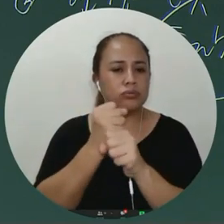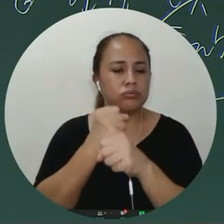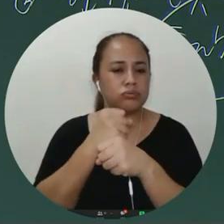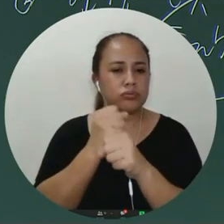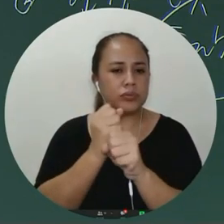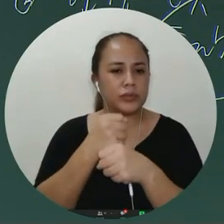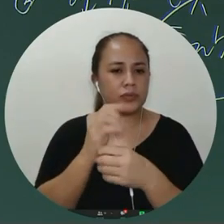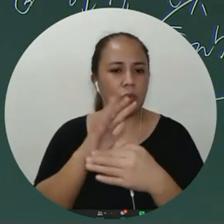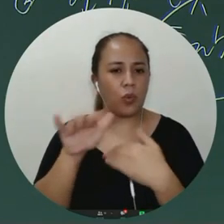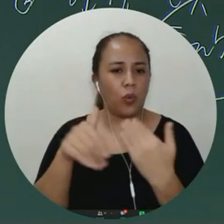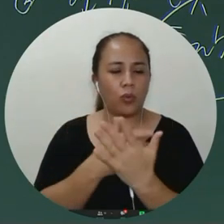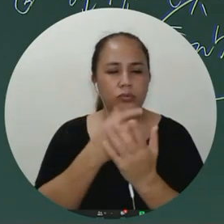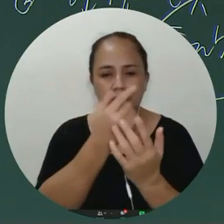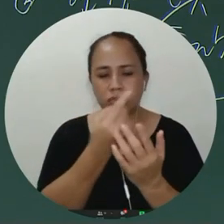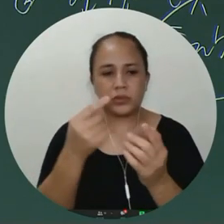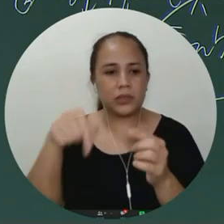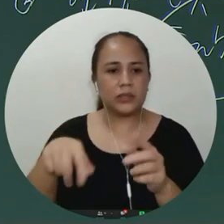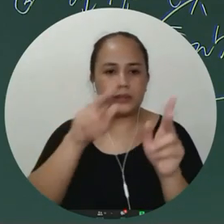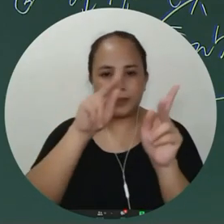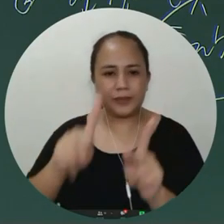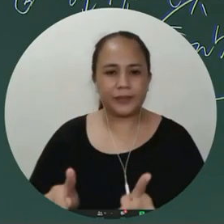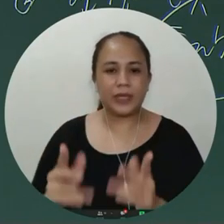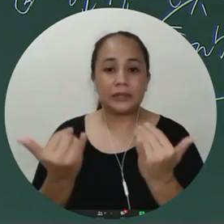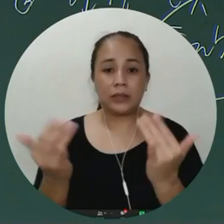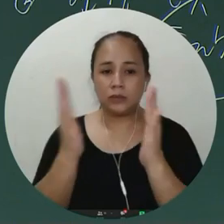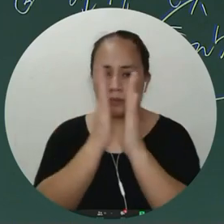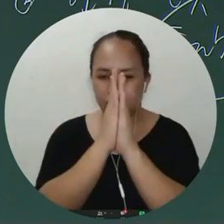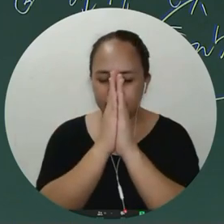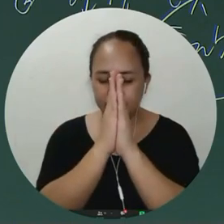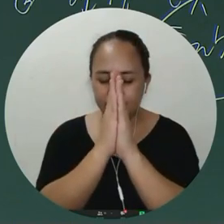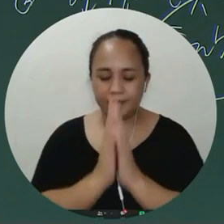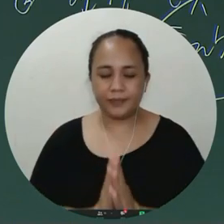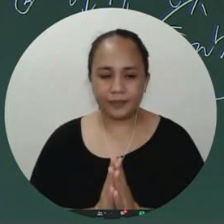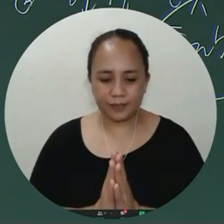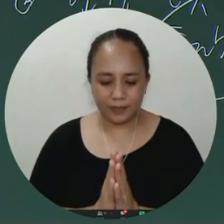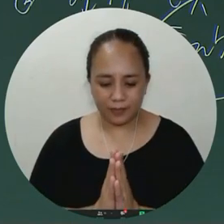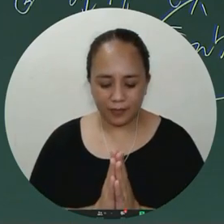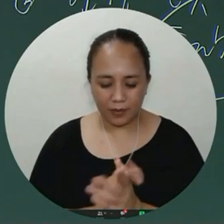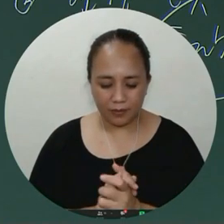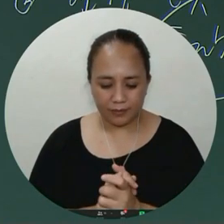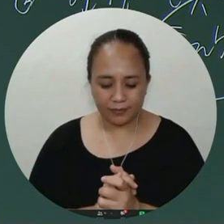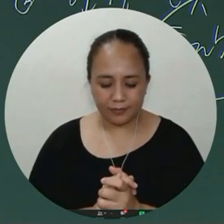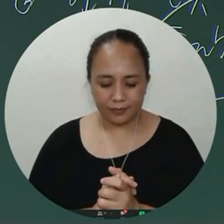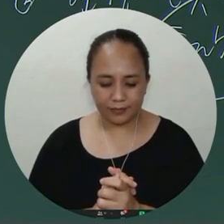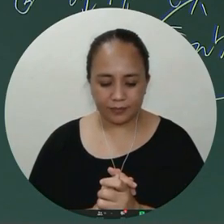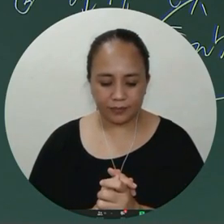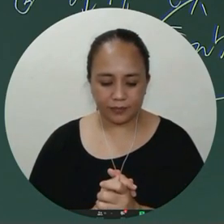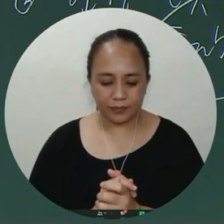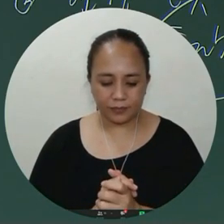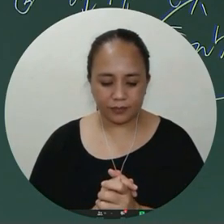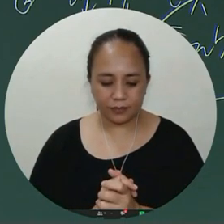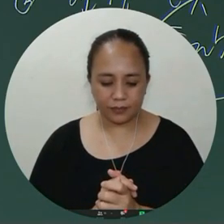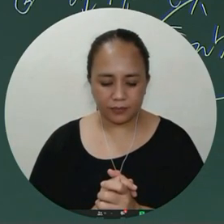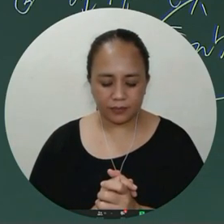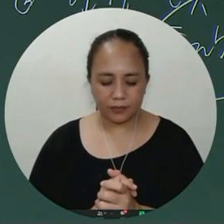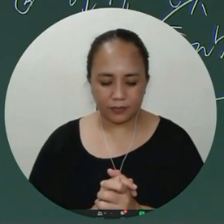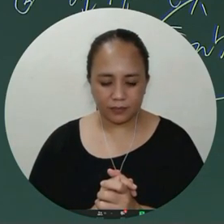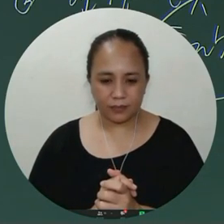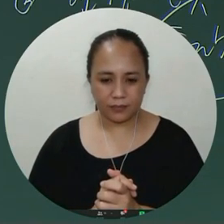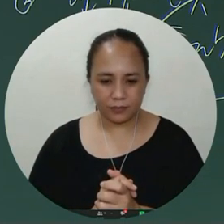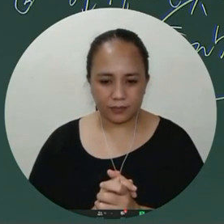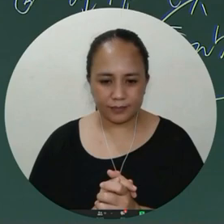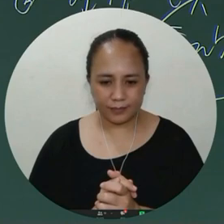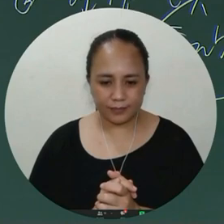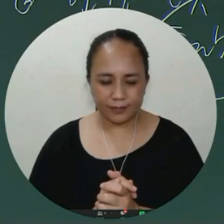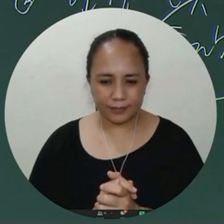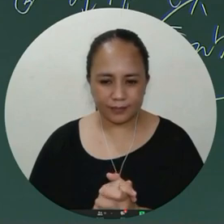of Palawan. 기도하겠습니다. Let us pray. 아버지 하나님, 연약한 우리들에게 참으로 나를 믿는 자는 내가 한 일도